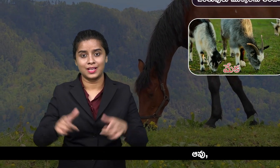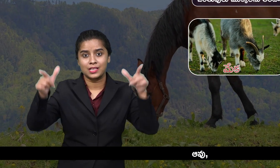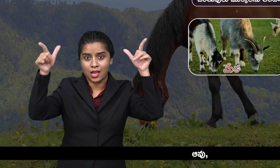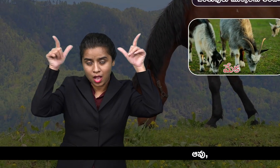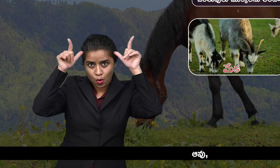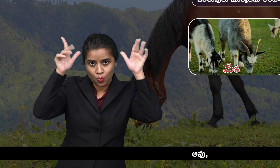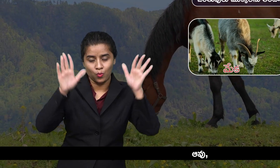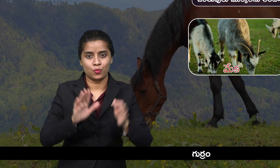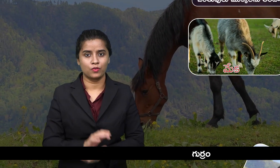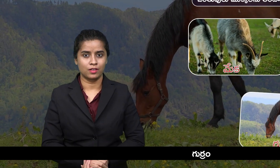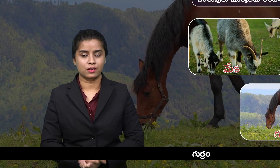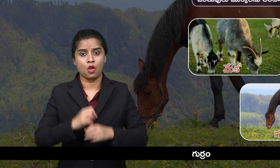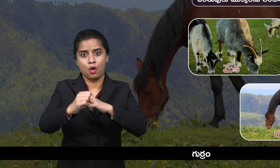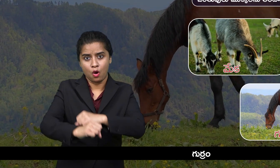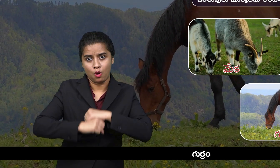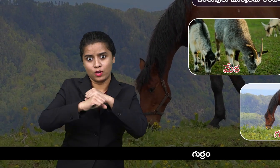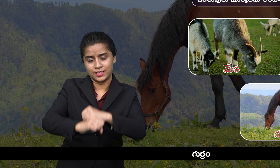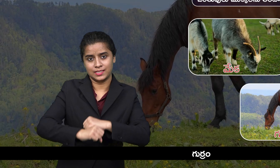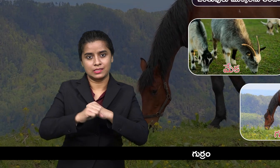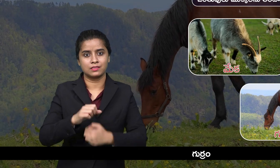ఆవు, గుర్రం.